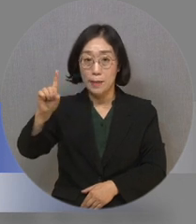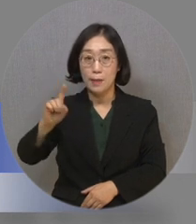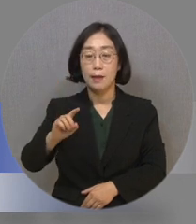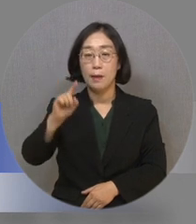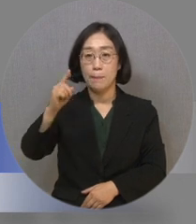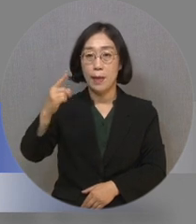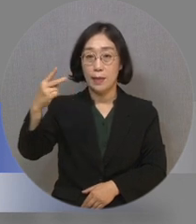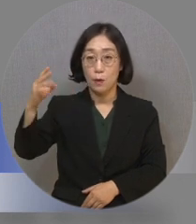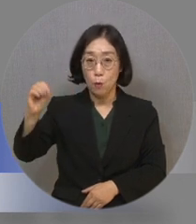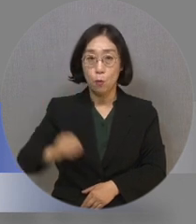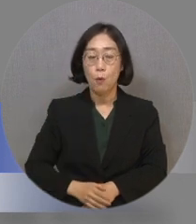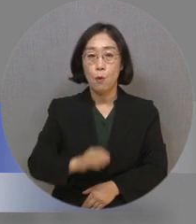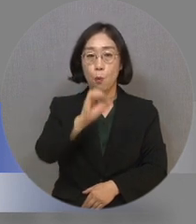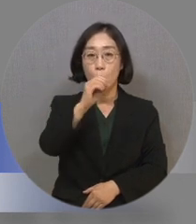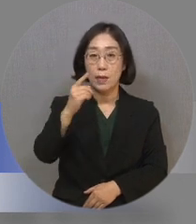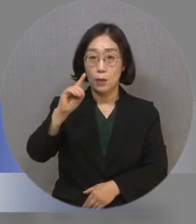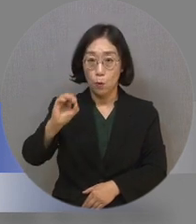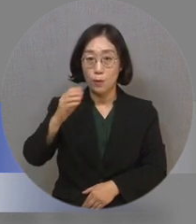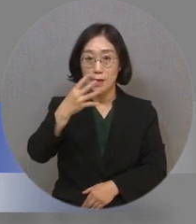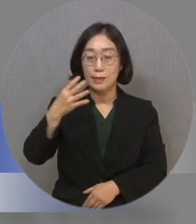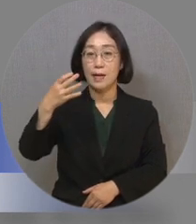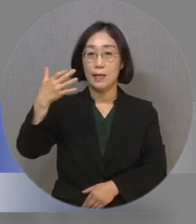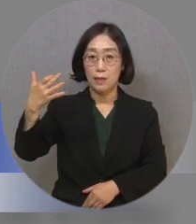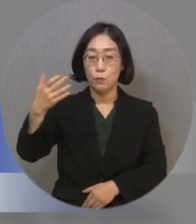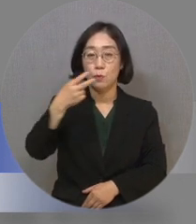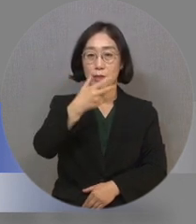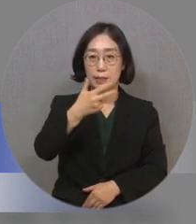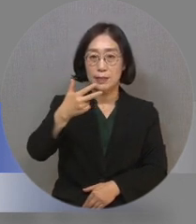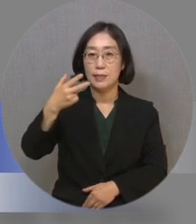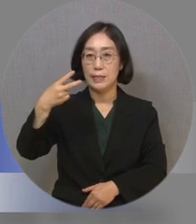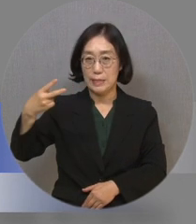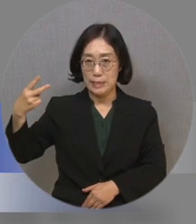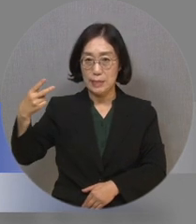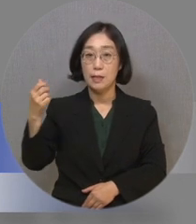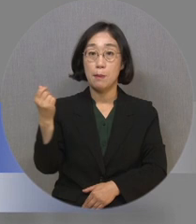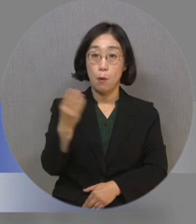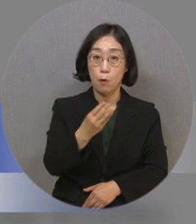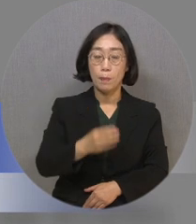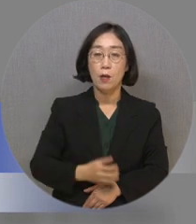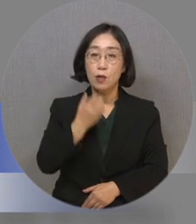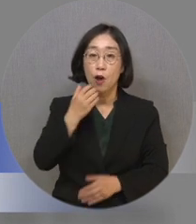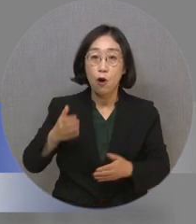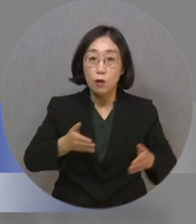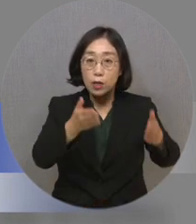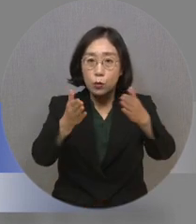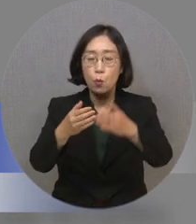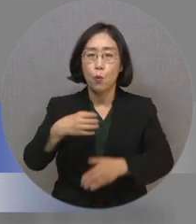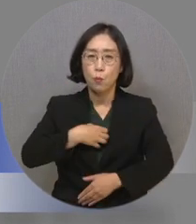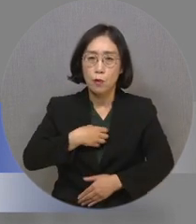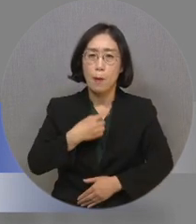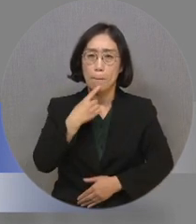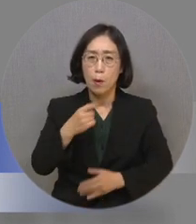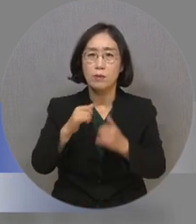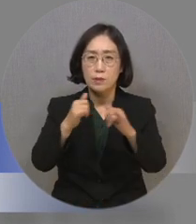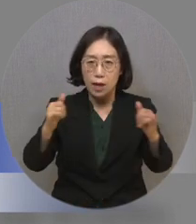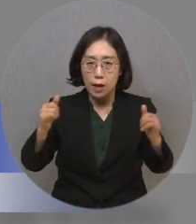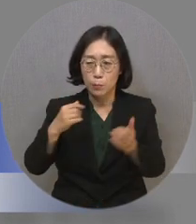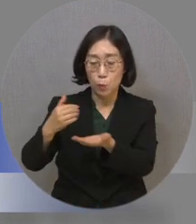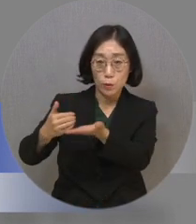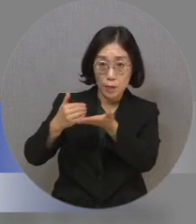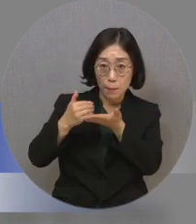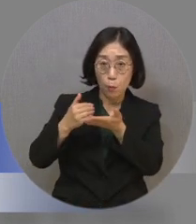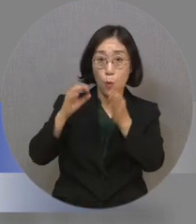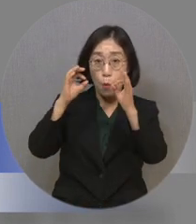010 4419 7722 경기도는 위기도민 발굴이나 제보를 받아